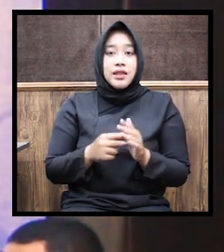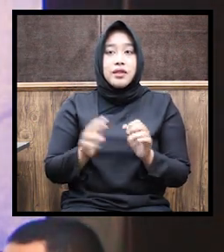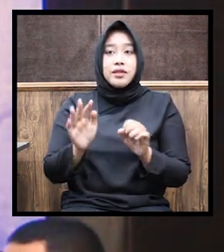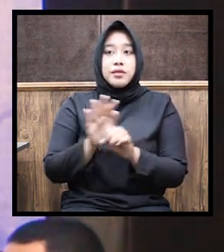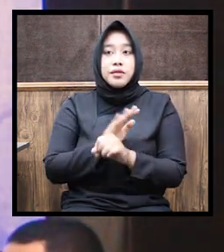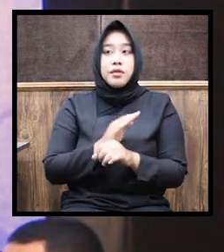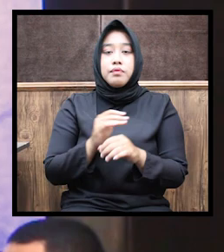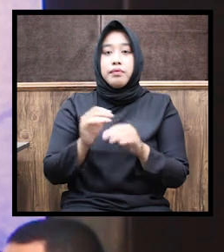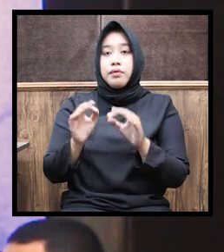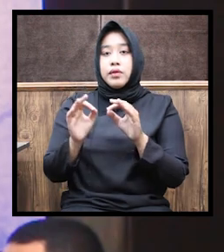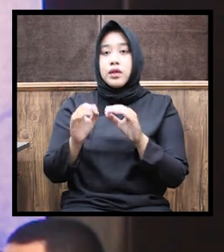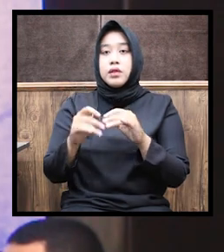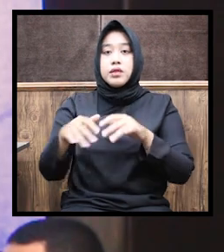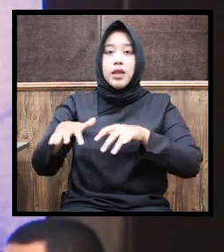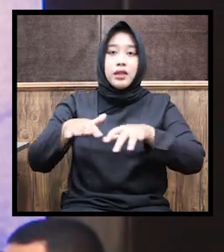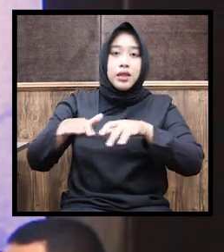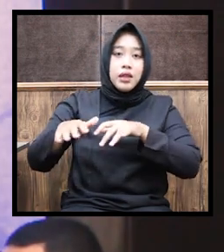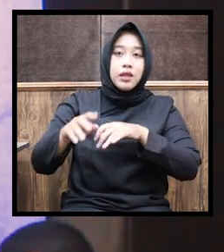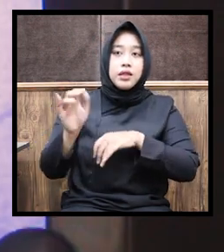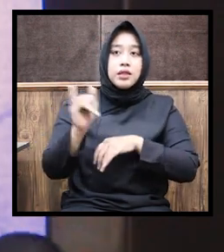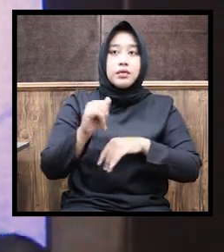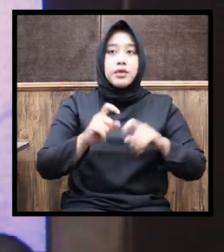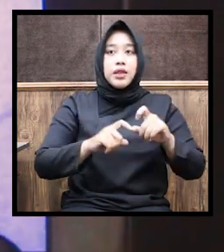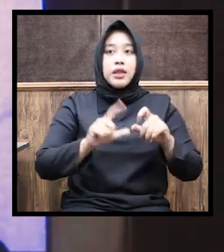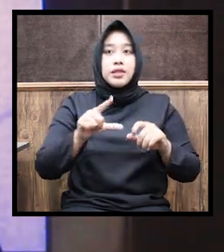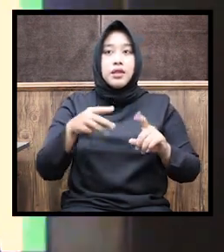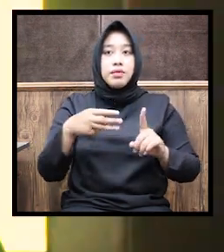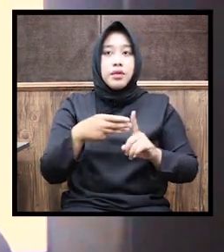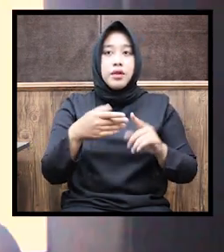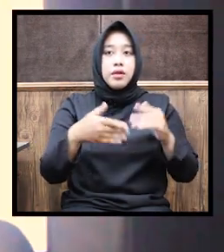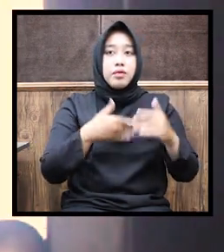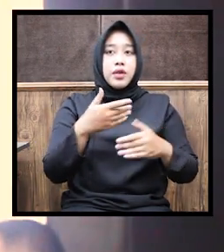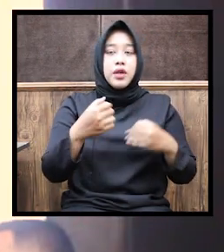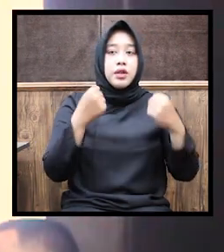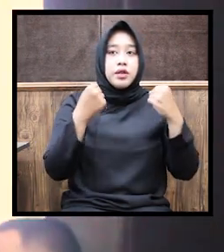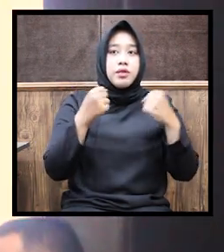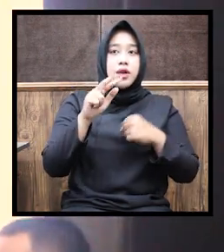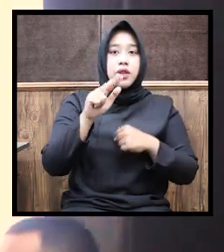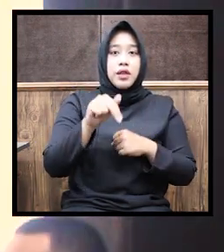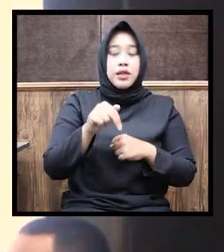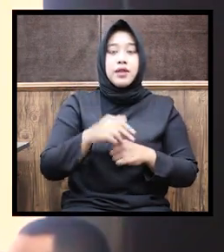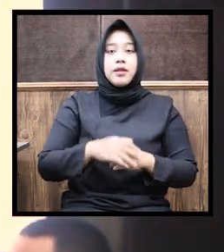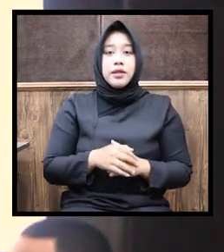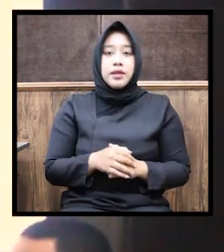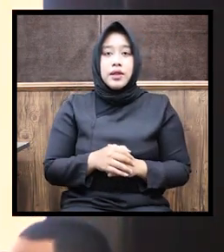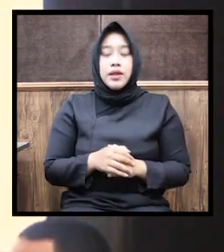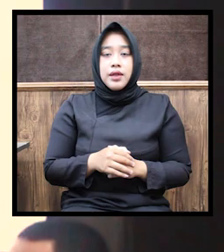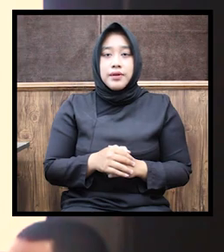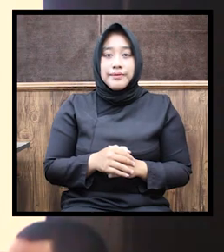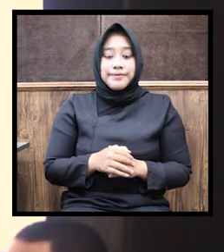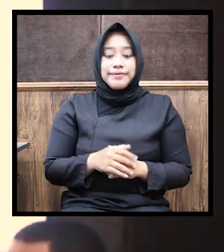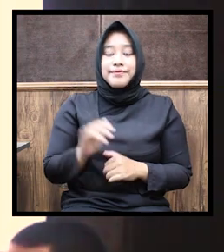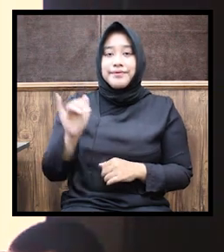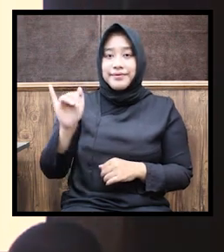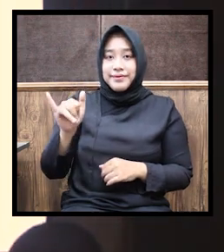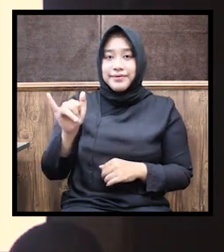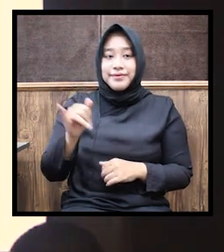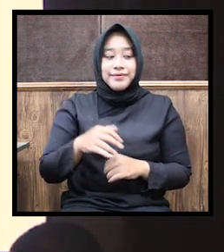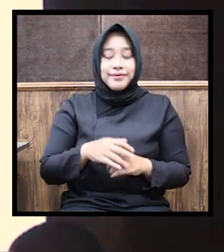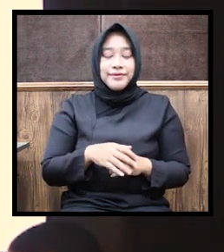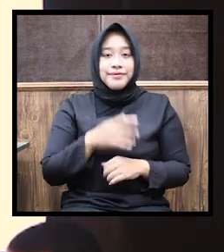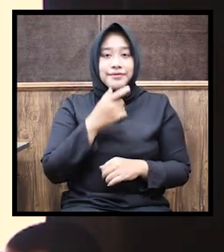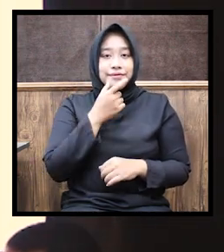misalnya apa seperti SLB kemudian dikuatkan untuk suai tenaga kerja dunia kerja itu heeh